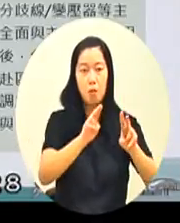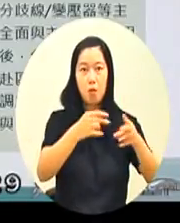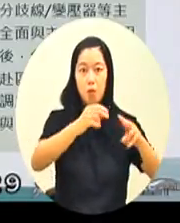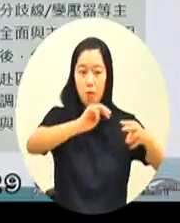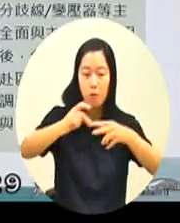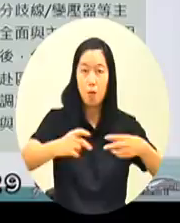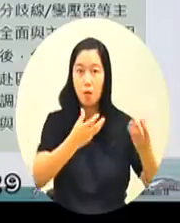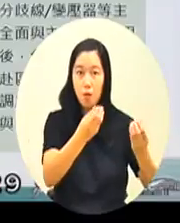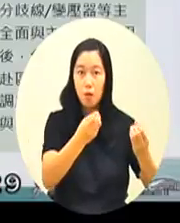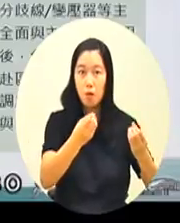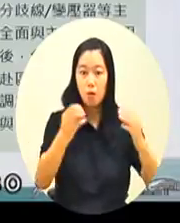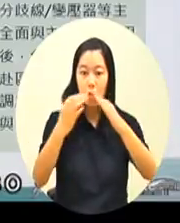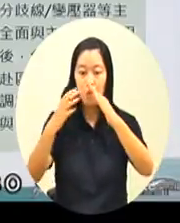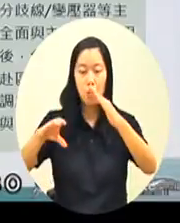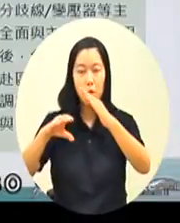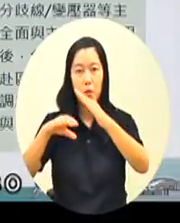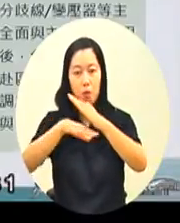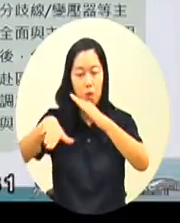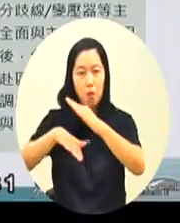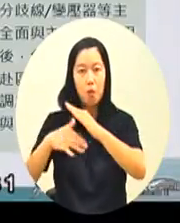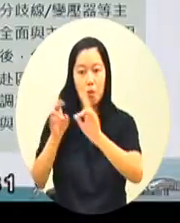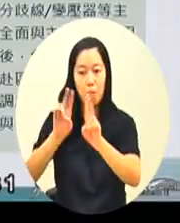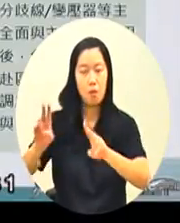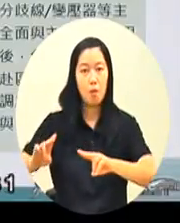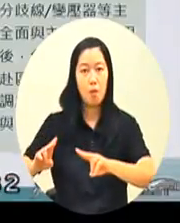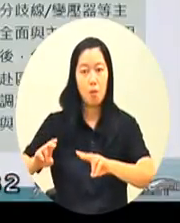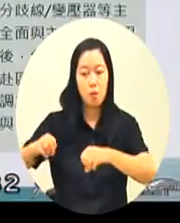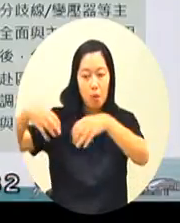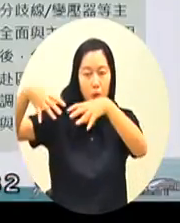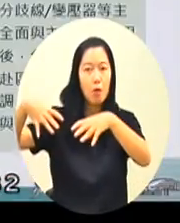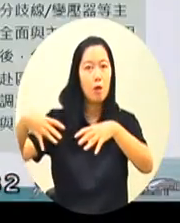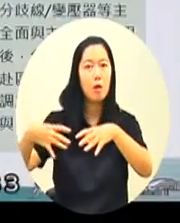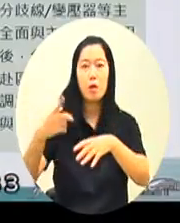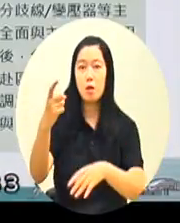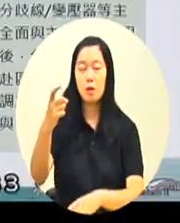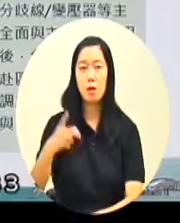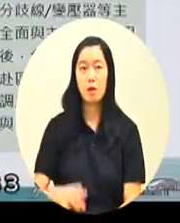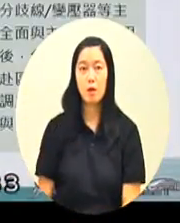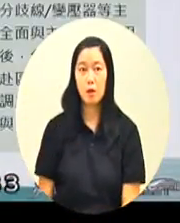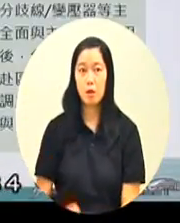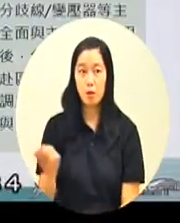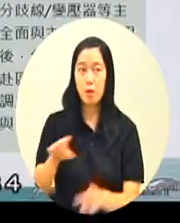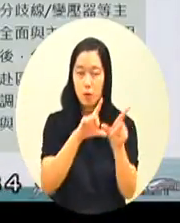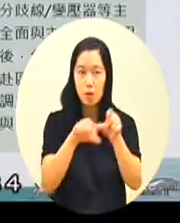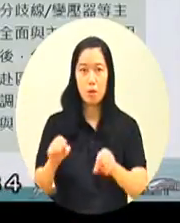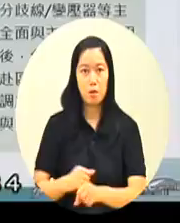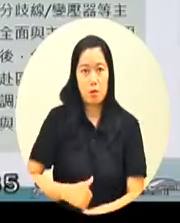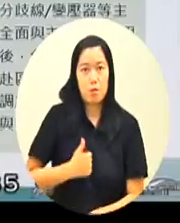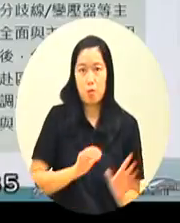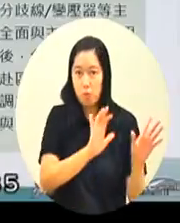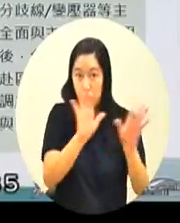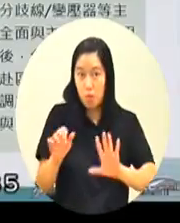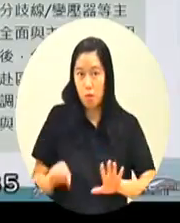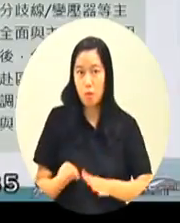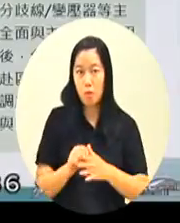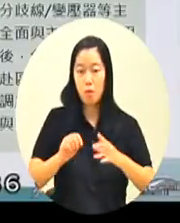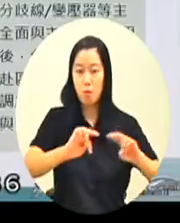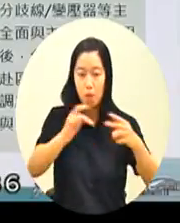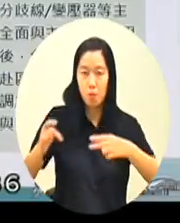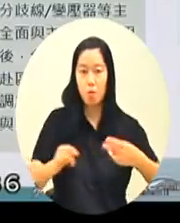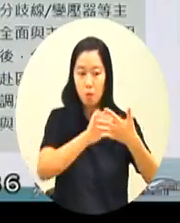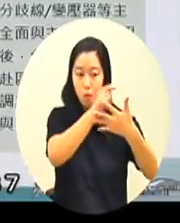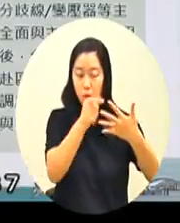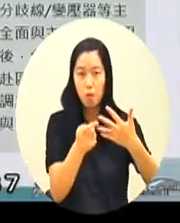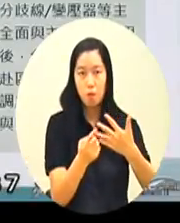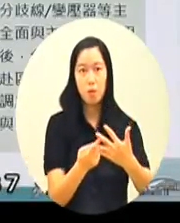你家户的用电是没有办法供电的，所以它有一个就是依照就是现实的状况，它有一个修复的顺序。那至于